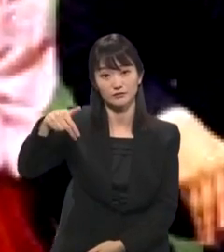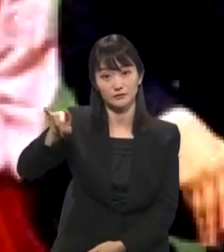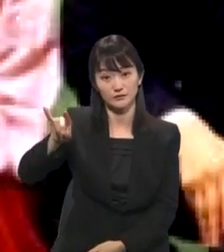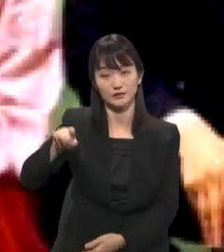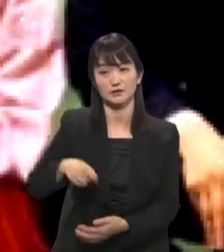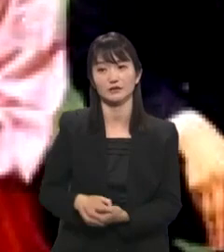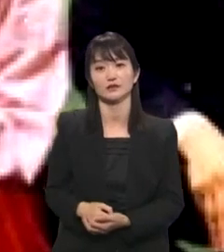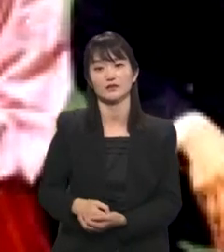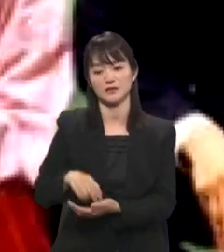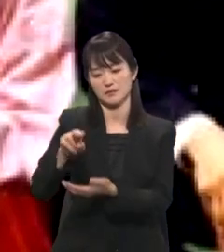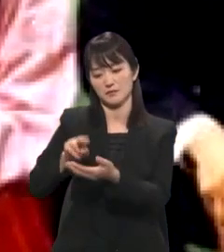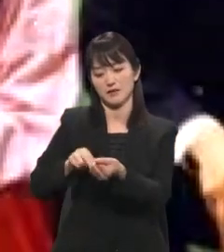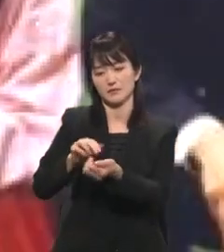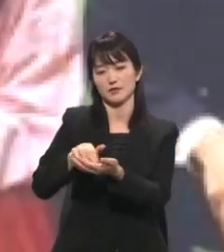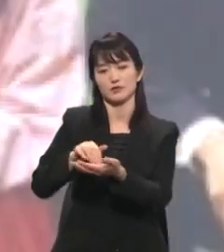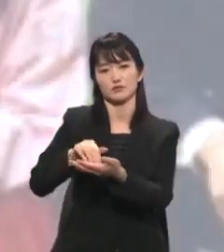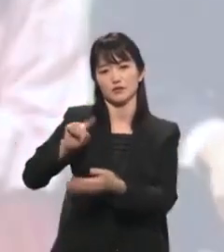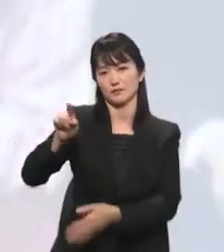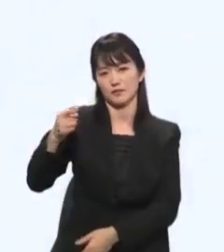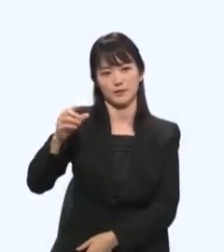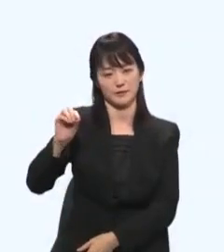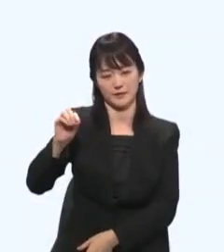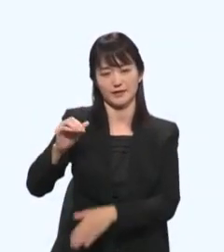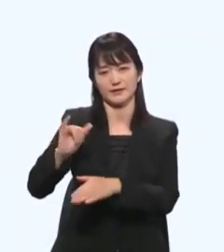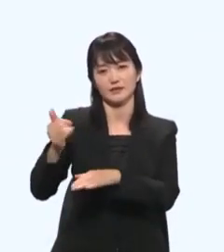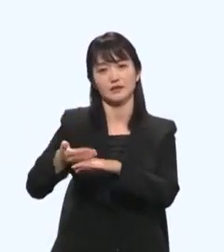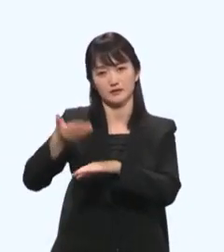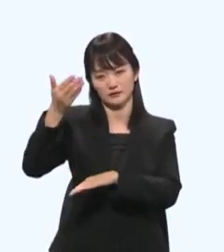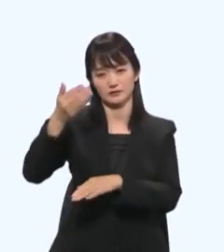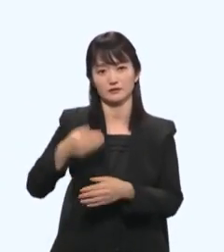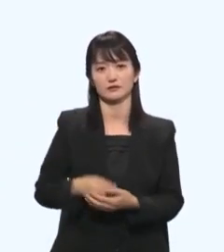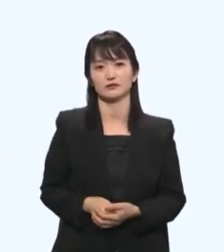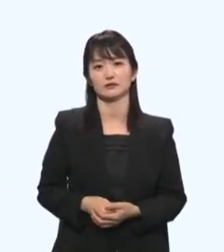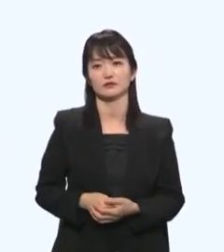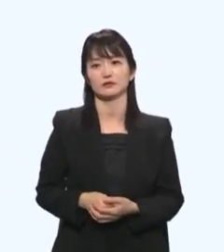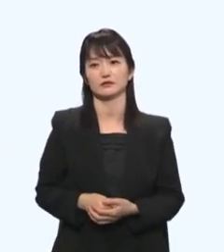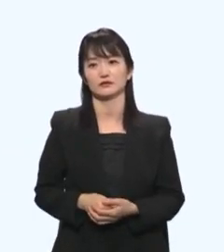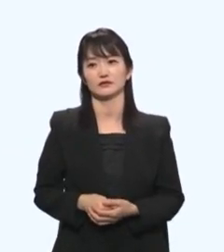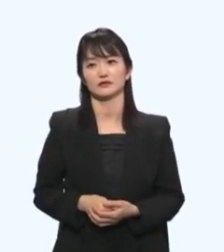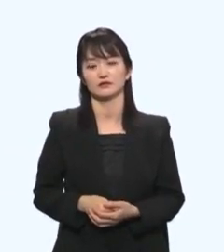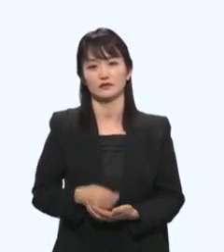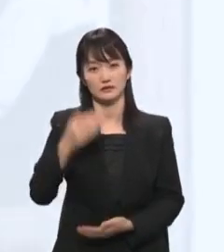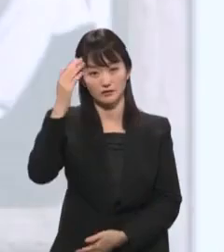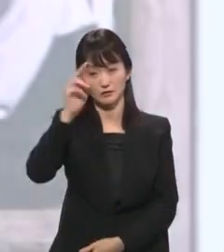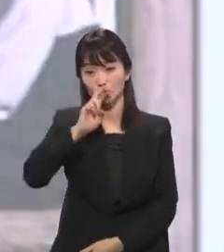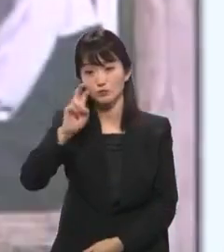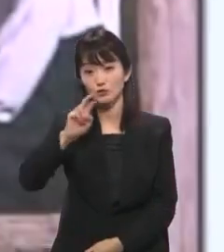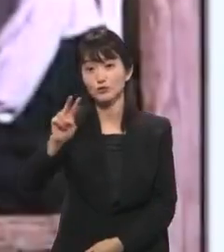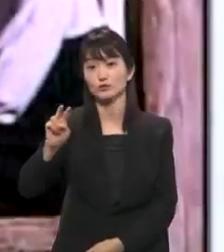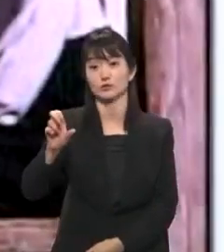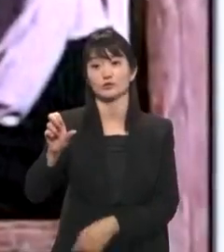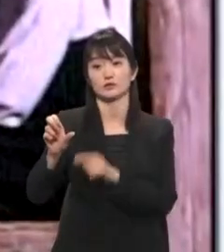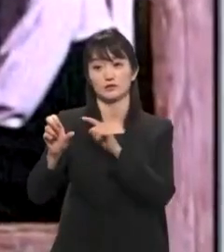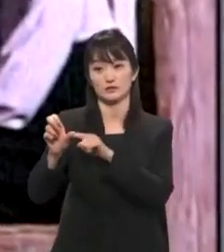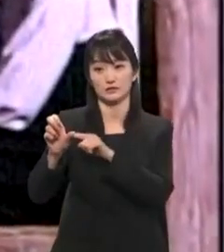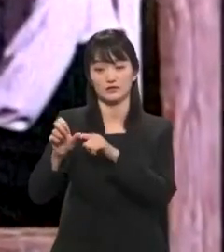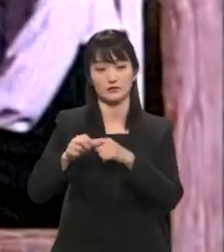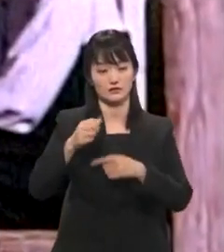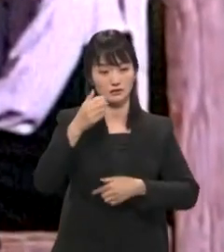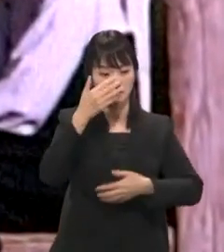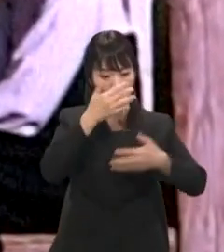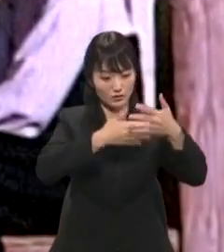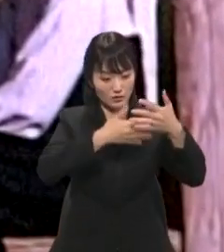장이 넘었어요. 그 당시. 그러니까요. 예. 근데 25장 이상의 국악 관련 앨범이었는데 네. 서편제는 이렇게